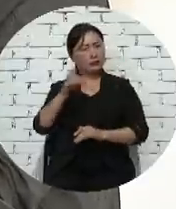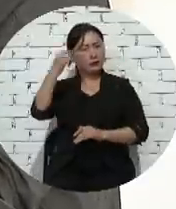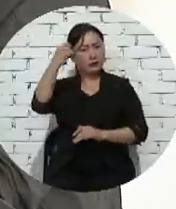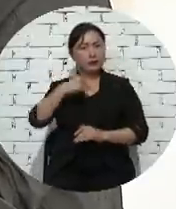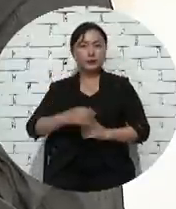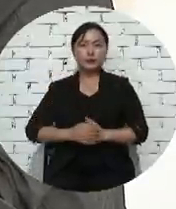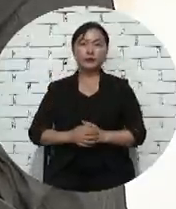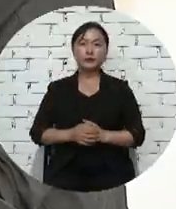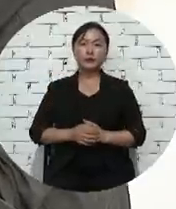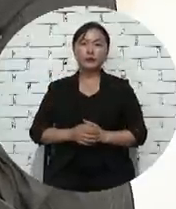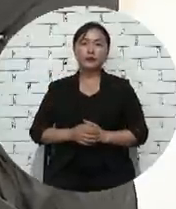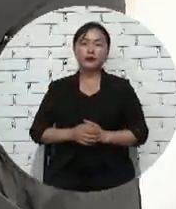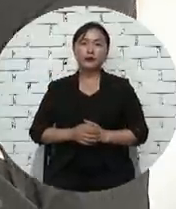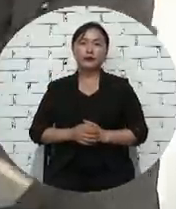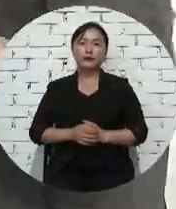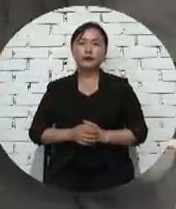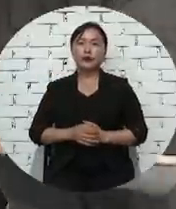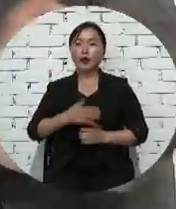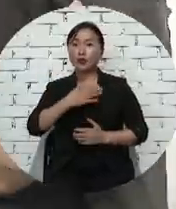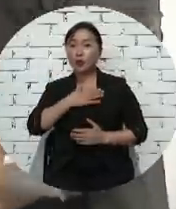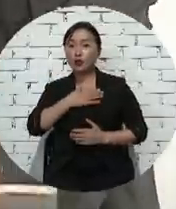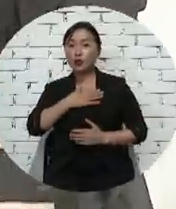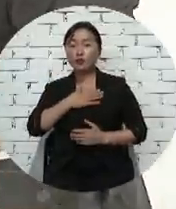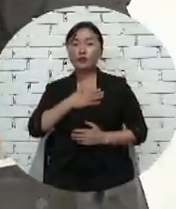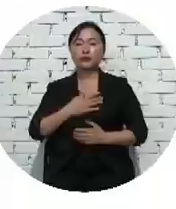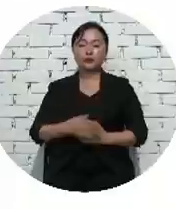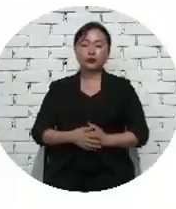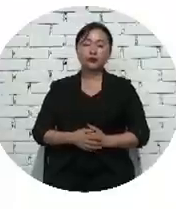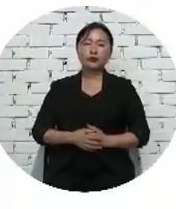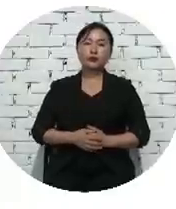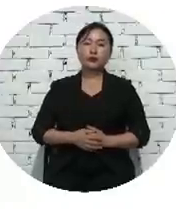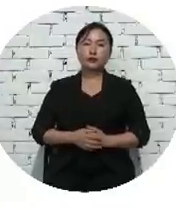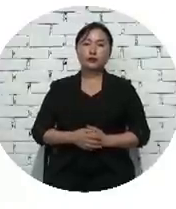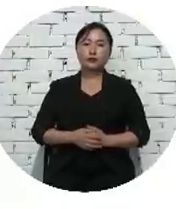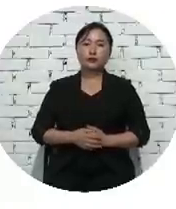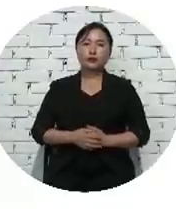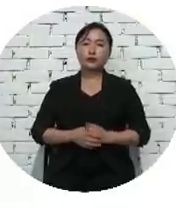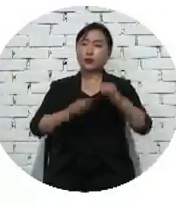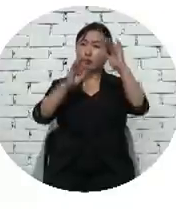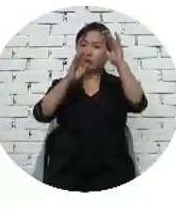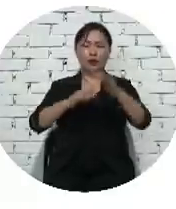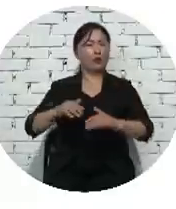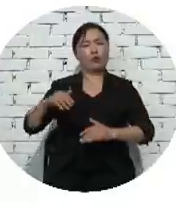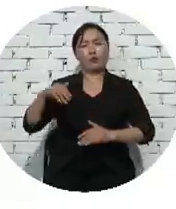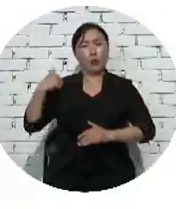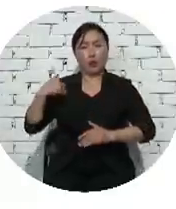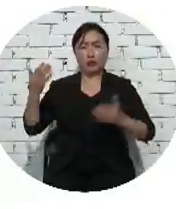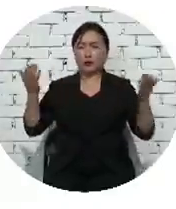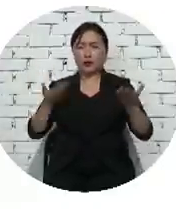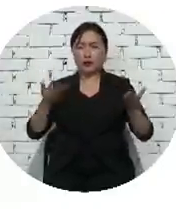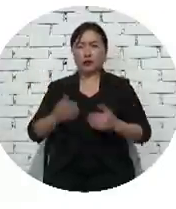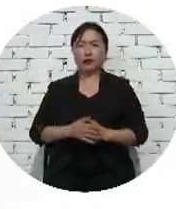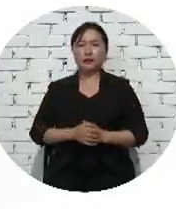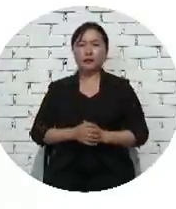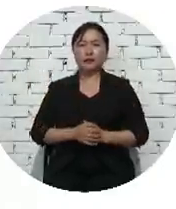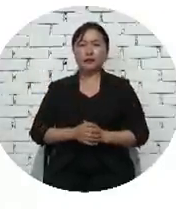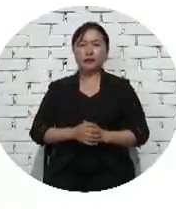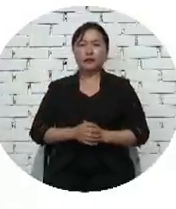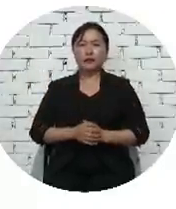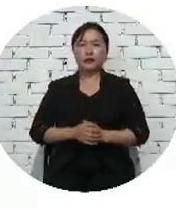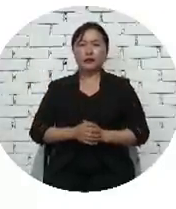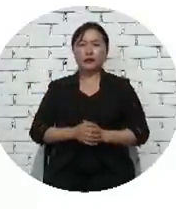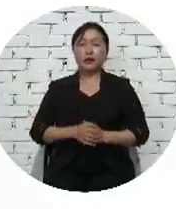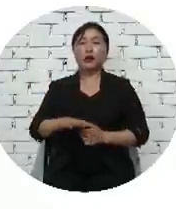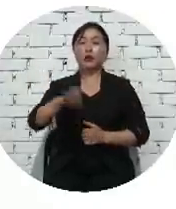어떻게 대답하시겠습니까? 글쎄요. 저는 뭐 전혀 모르는 일이라서 이게 제가